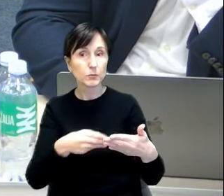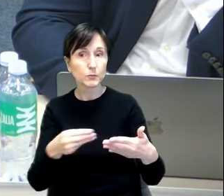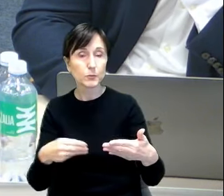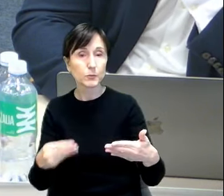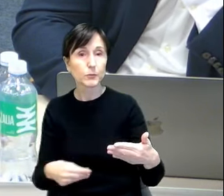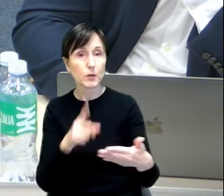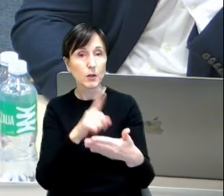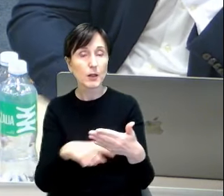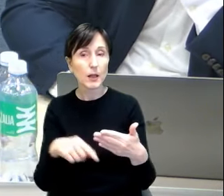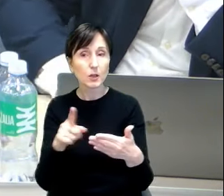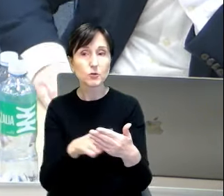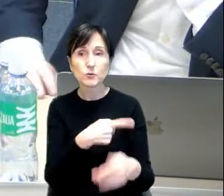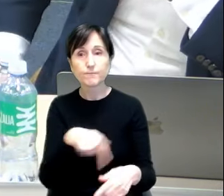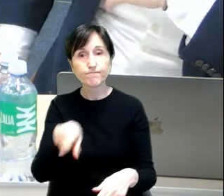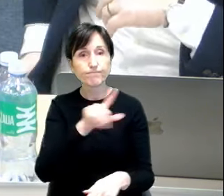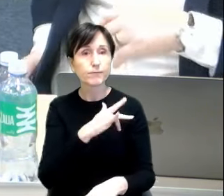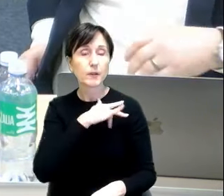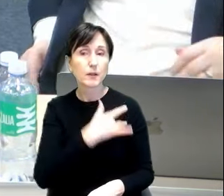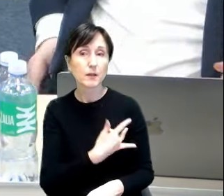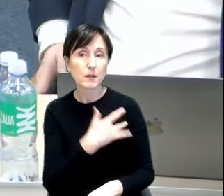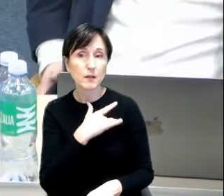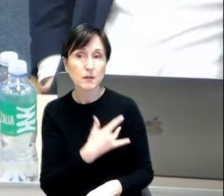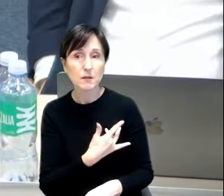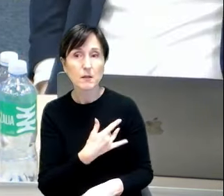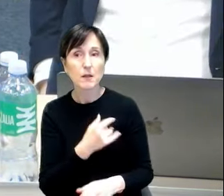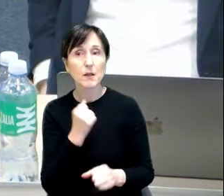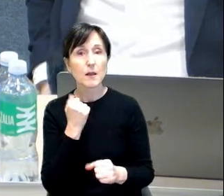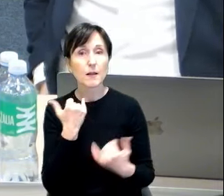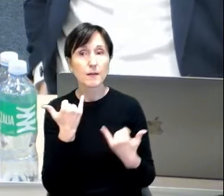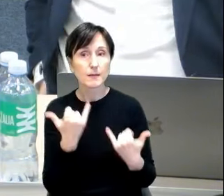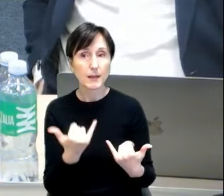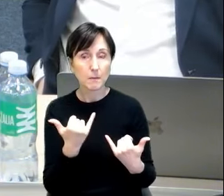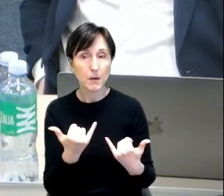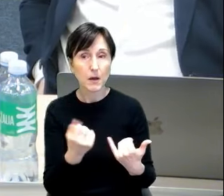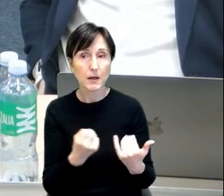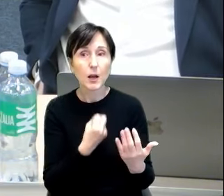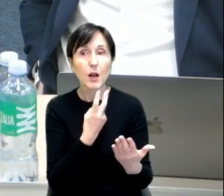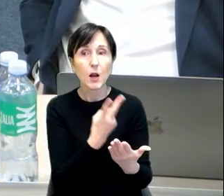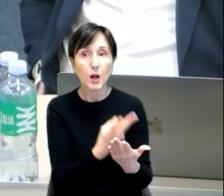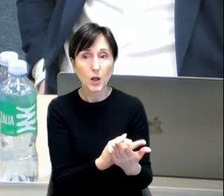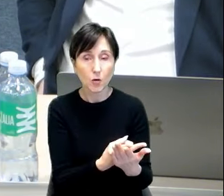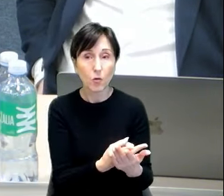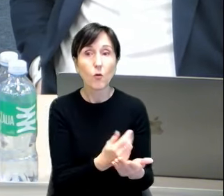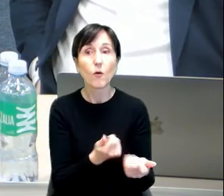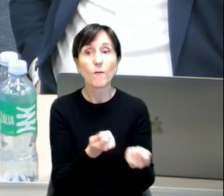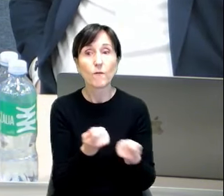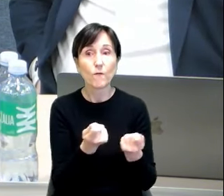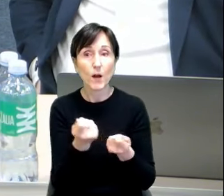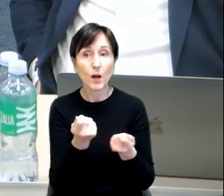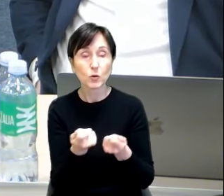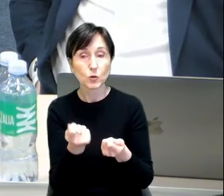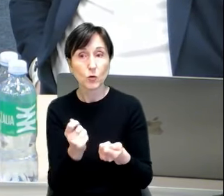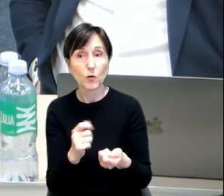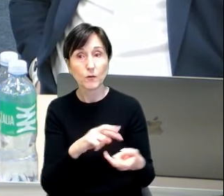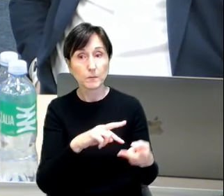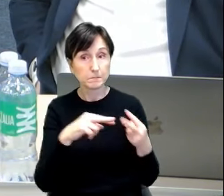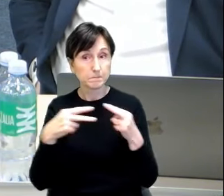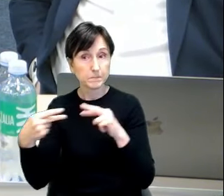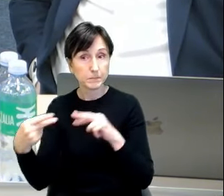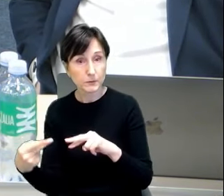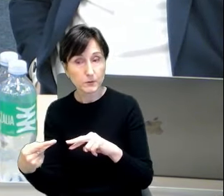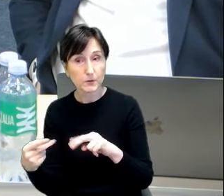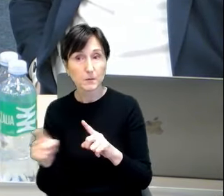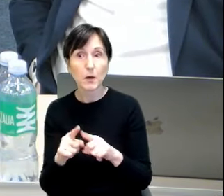jie nerimauja dėl galimo dar dabartinio ligoninės vadovo pakeitimo remiantis politiniais ar kitais